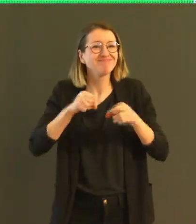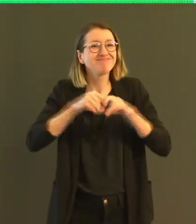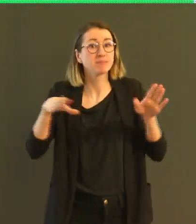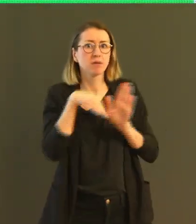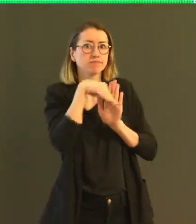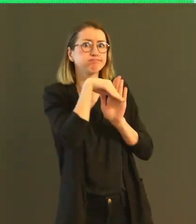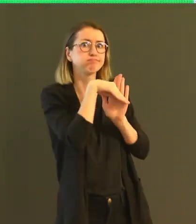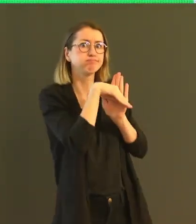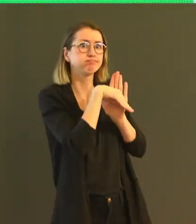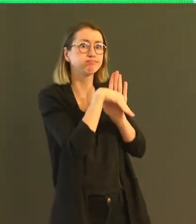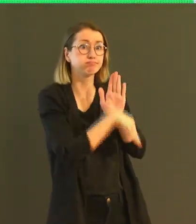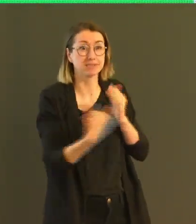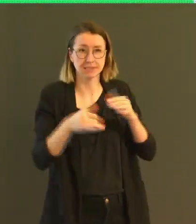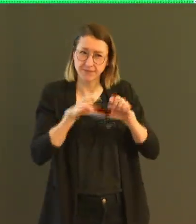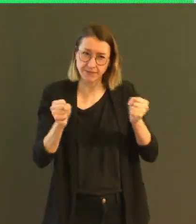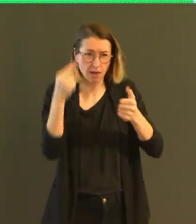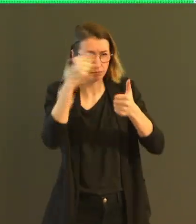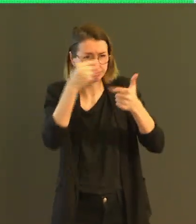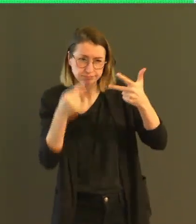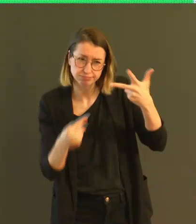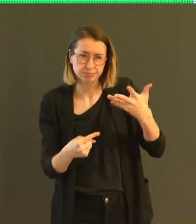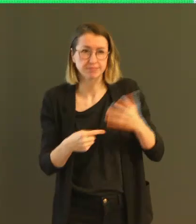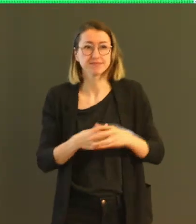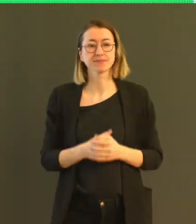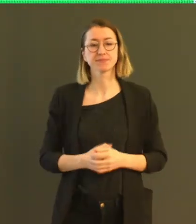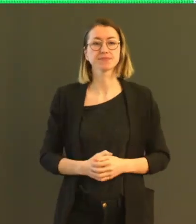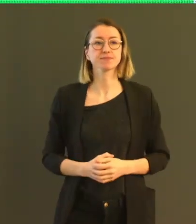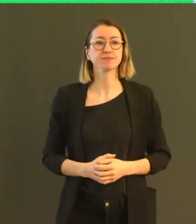une vie plus normale merci